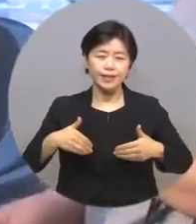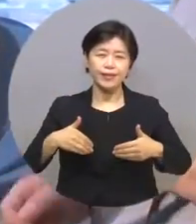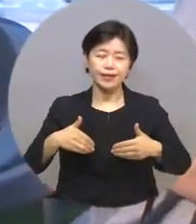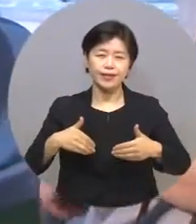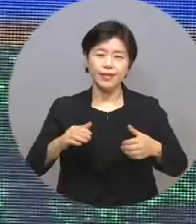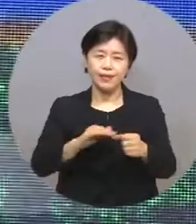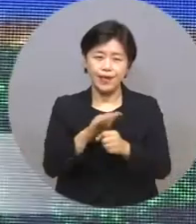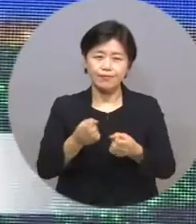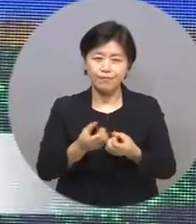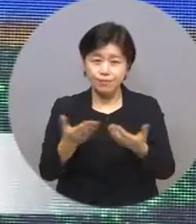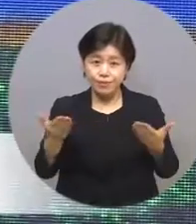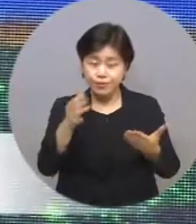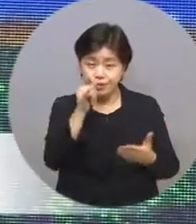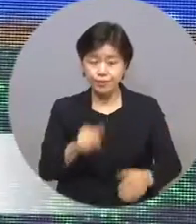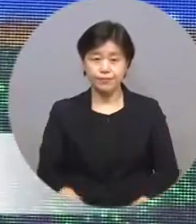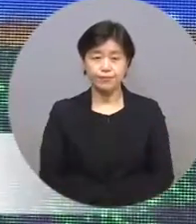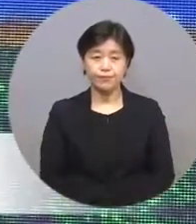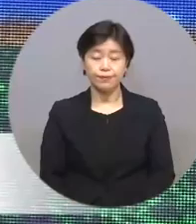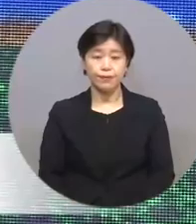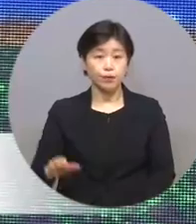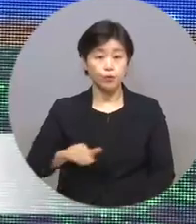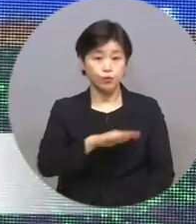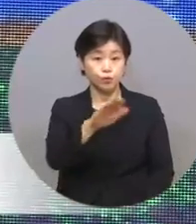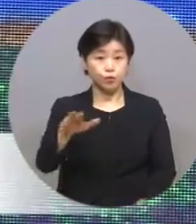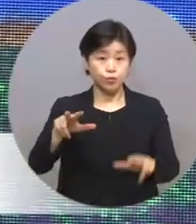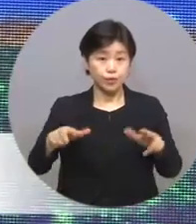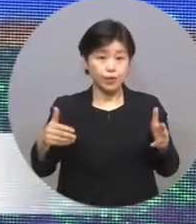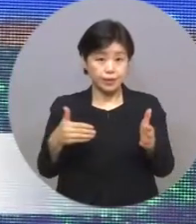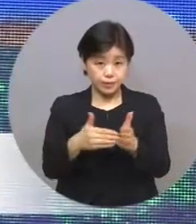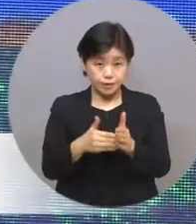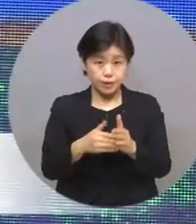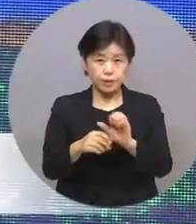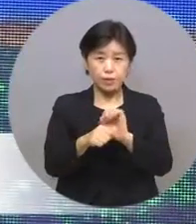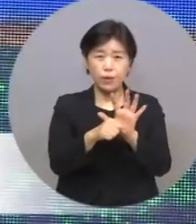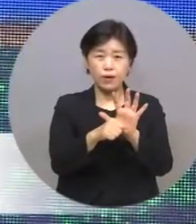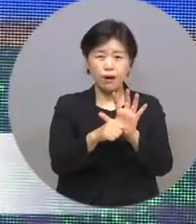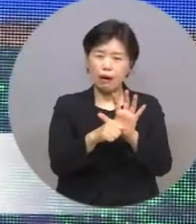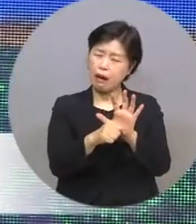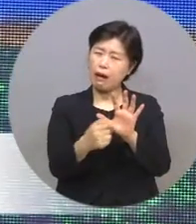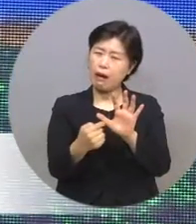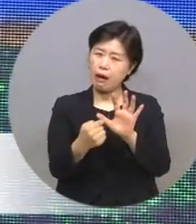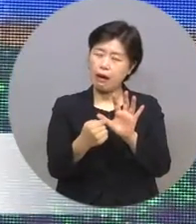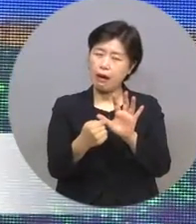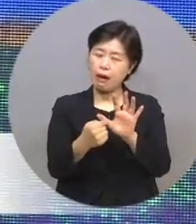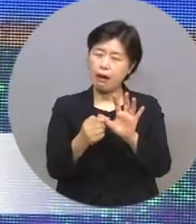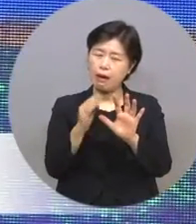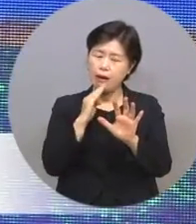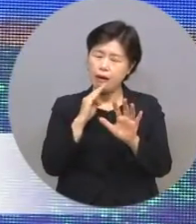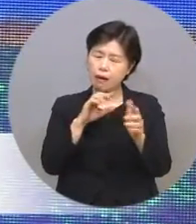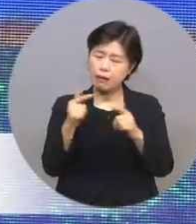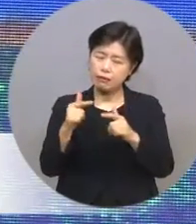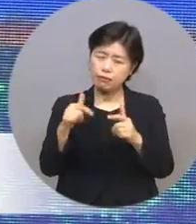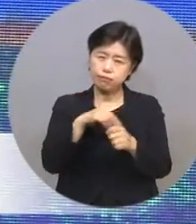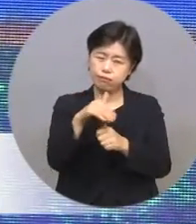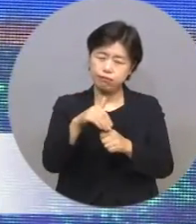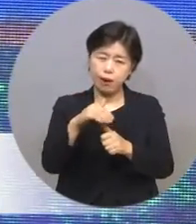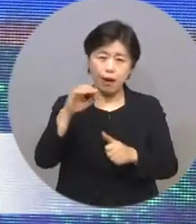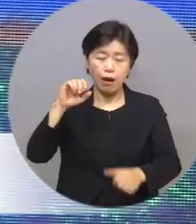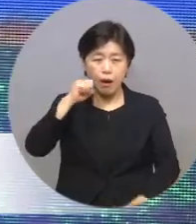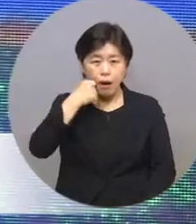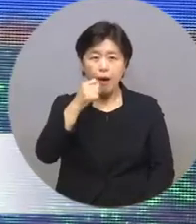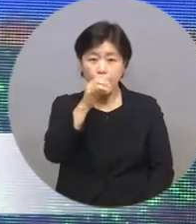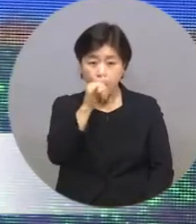진행되었습니다. 우리는 그동안 코로나19라는 끝이 보이지 않던 터널 속에서 각자의